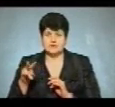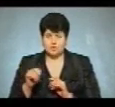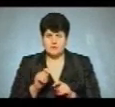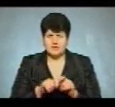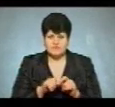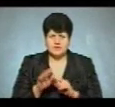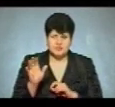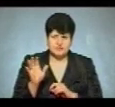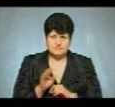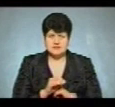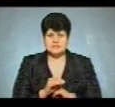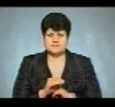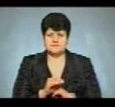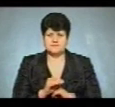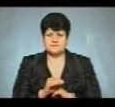всі